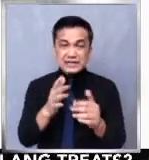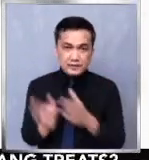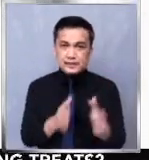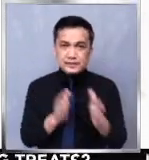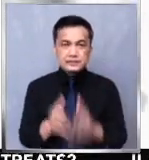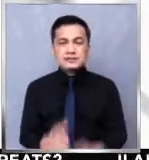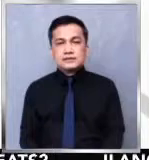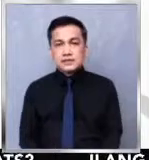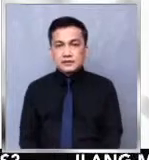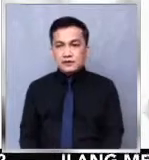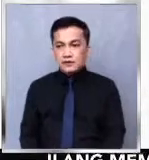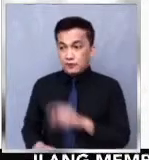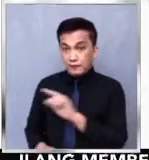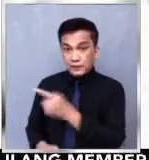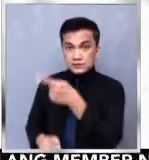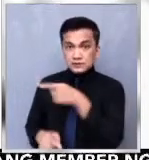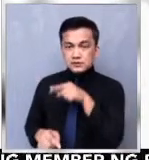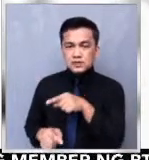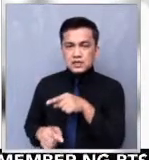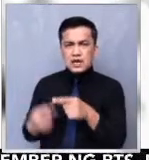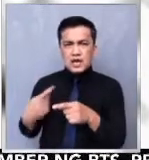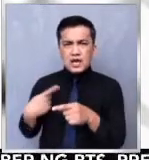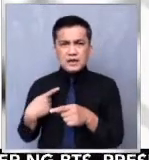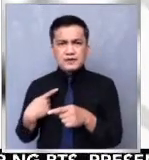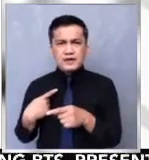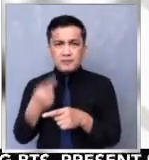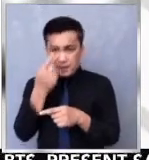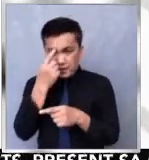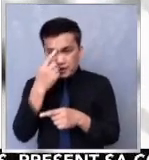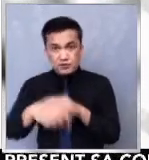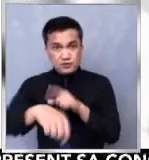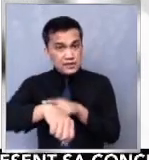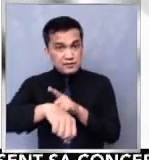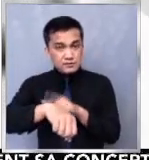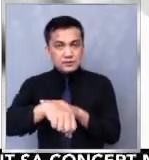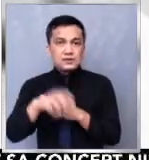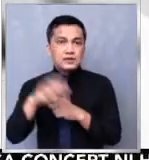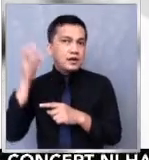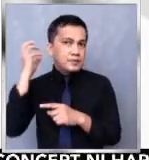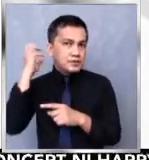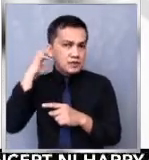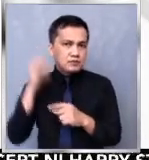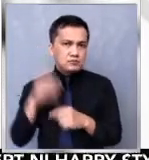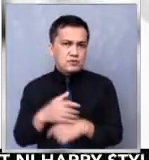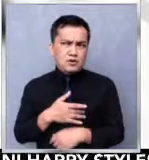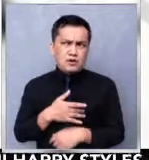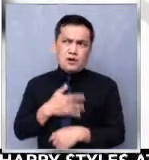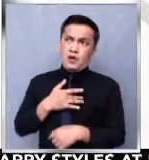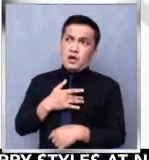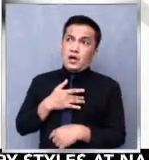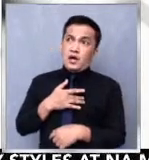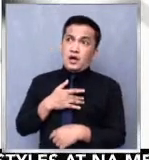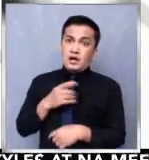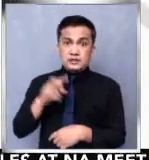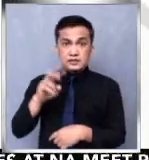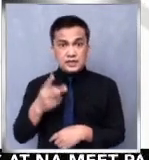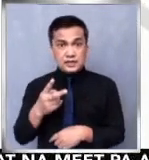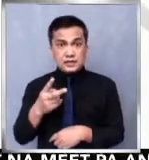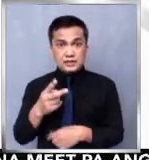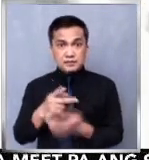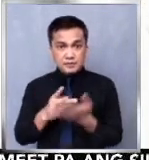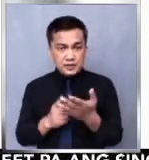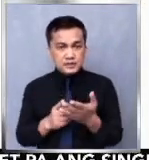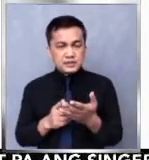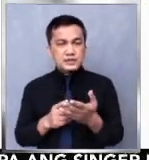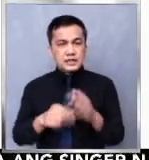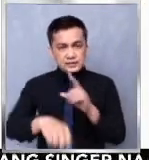I had my alone time in Mindanao and parang sa second part naman, it's time for me to enjoy a trip with